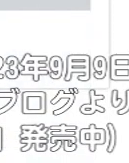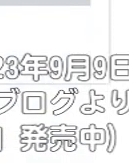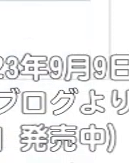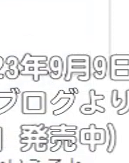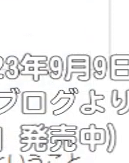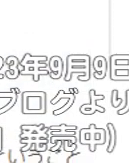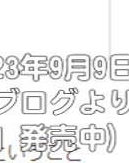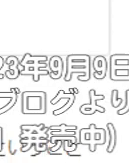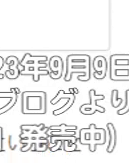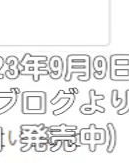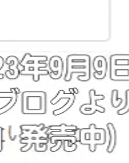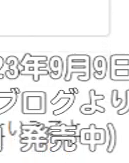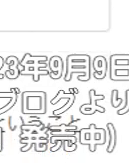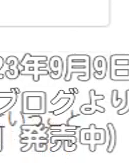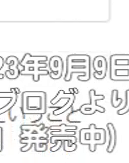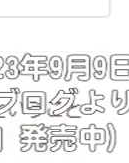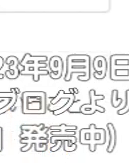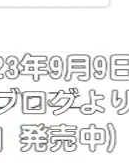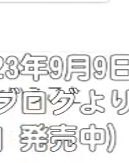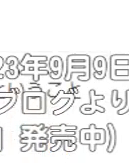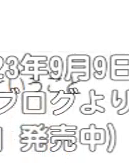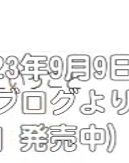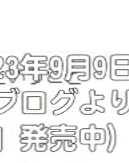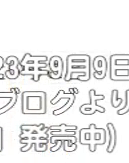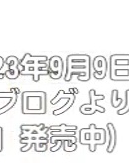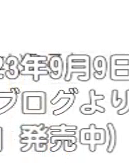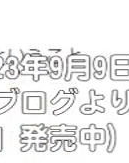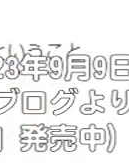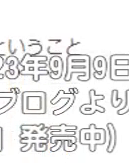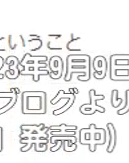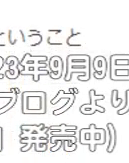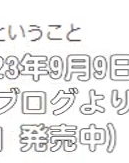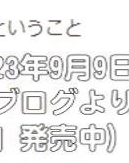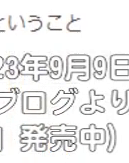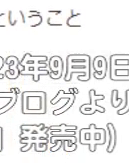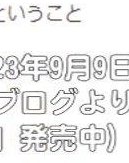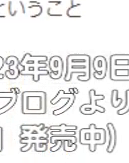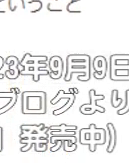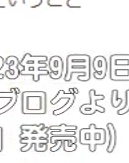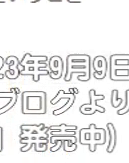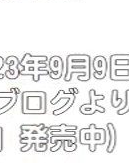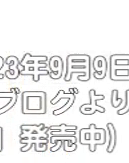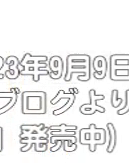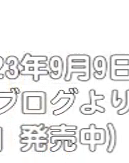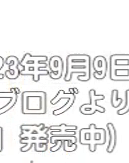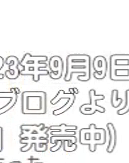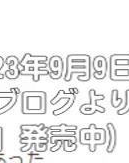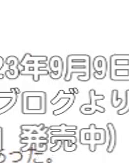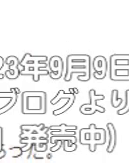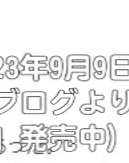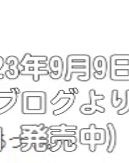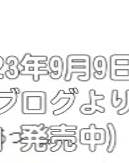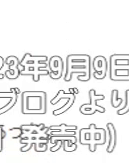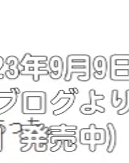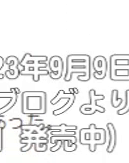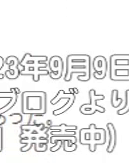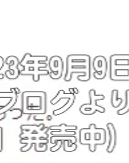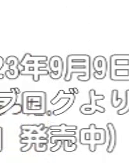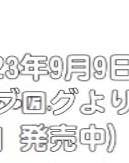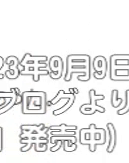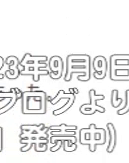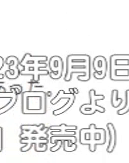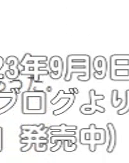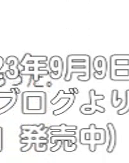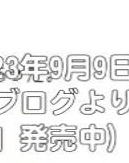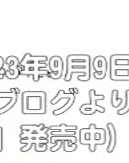うん、ただ、変異が30箇所と多いので、専門家はですね、免疫からすり抜けやすい可能性はあると懸念しています。変異が